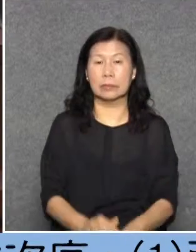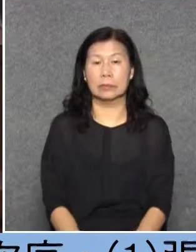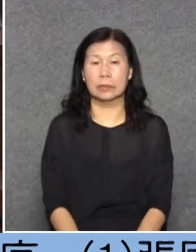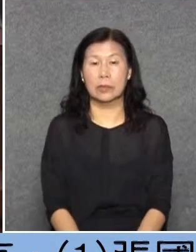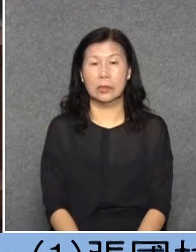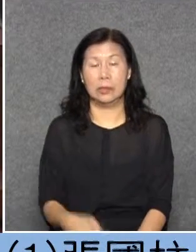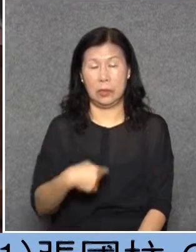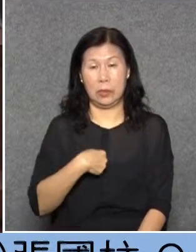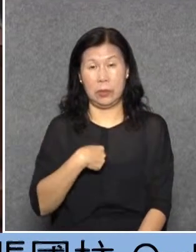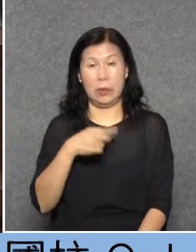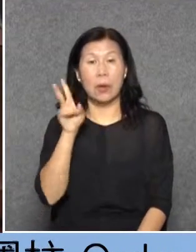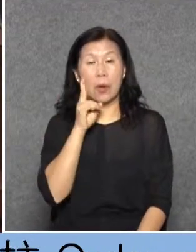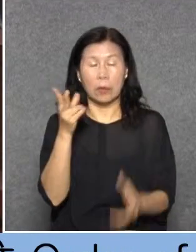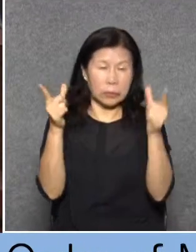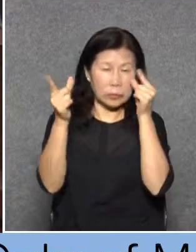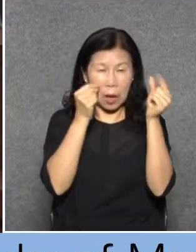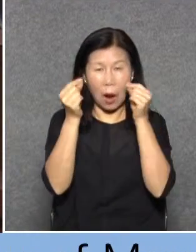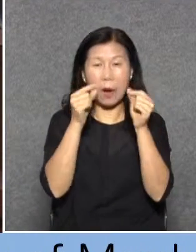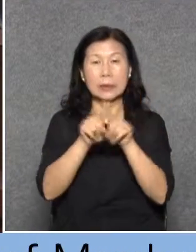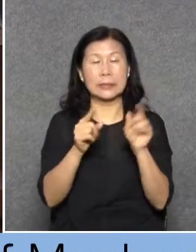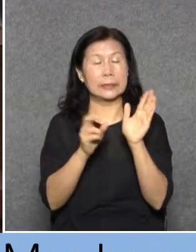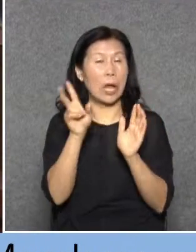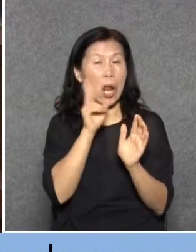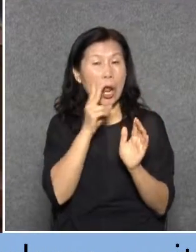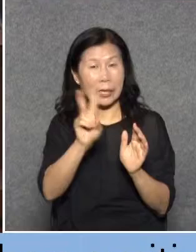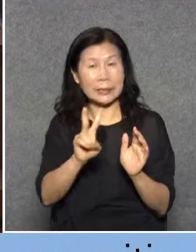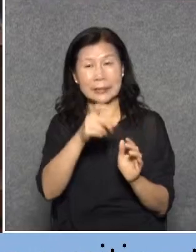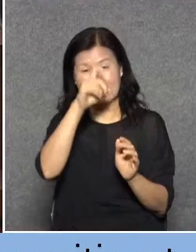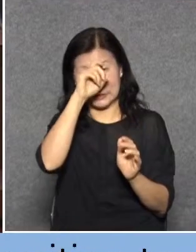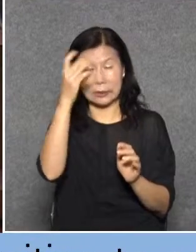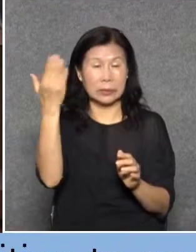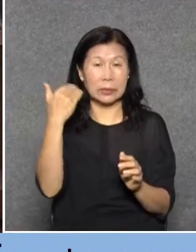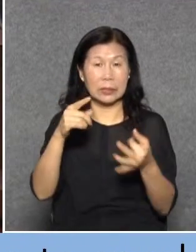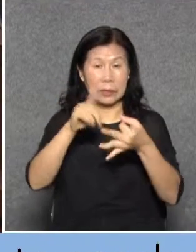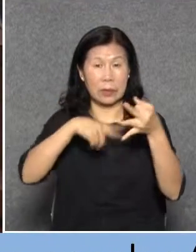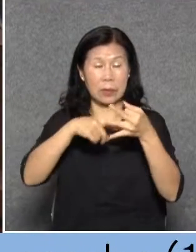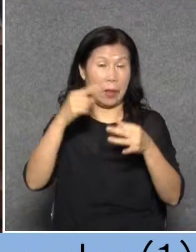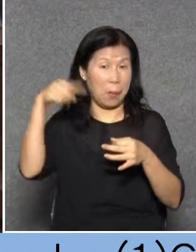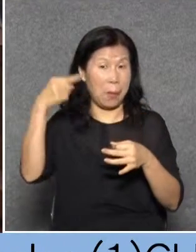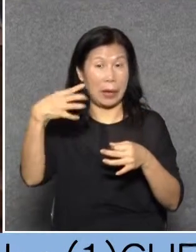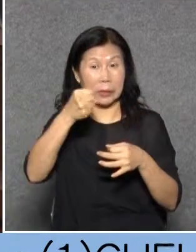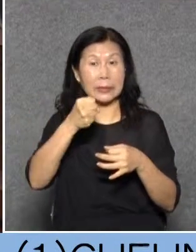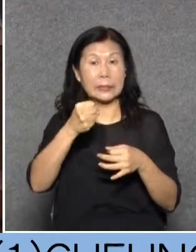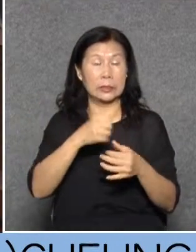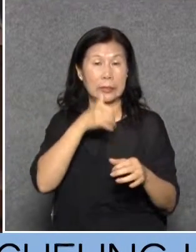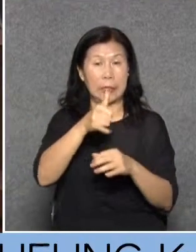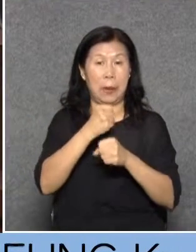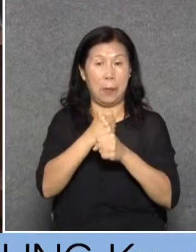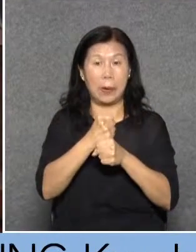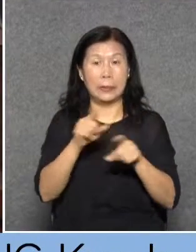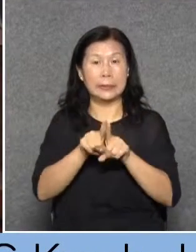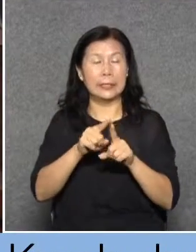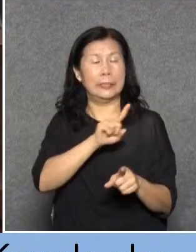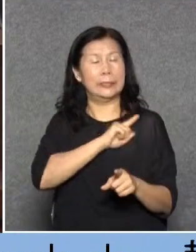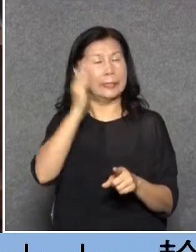正如我也都吸收不斷用這個例子說，可能大家都聽過Obamacare 出的時候是很硬正的，是 很有理想